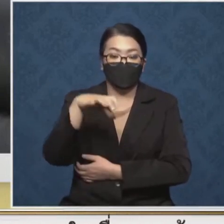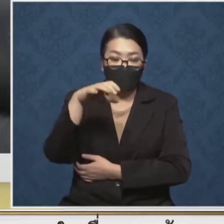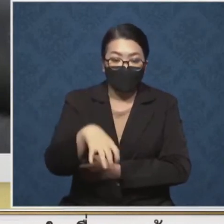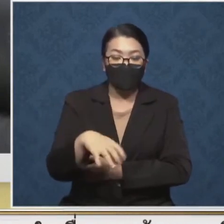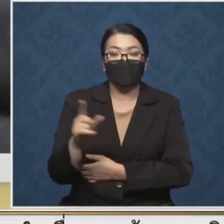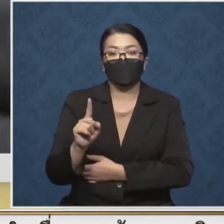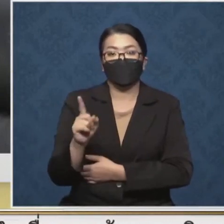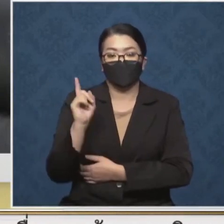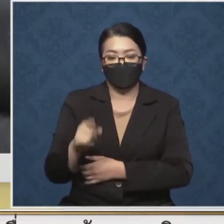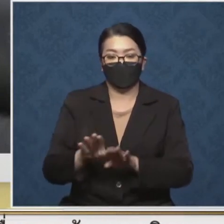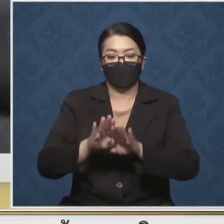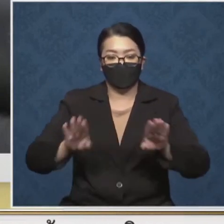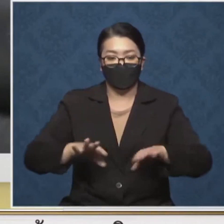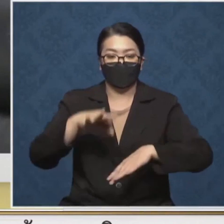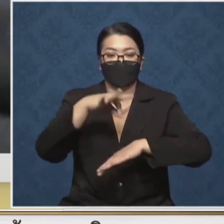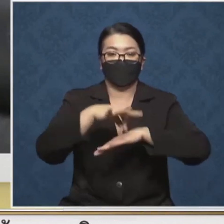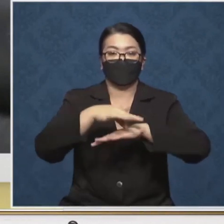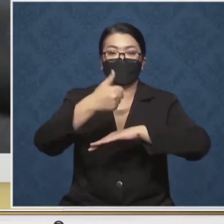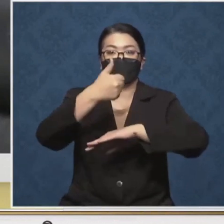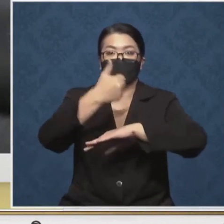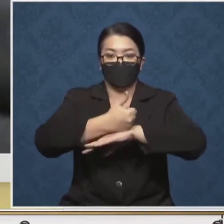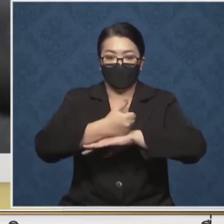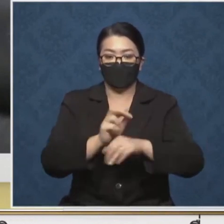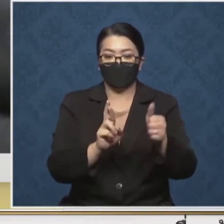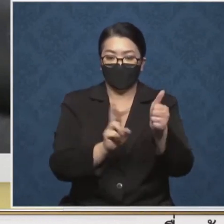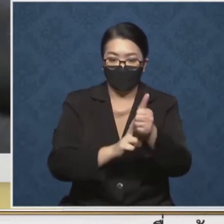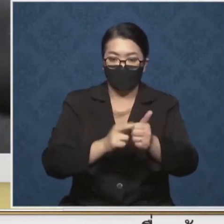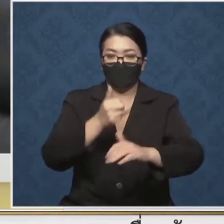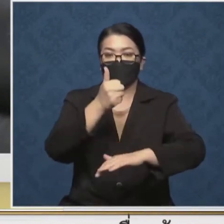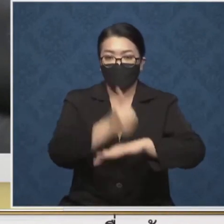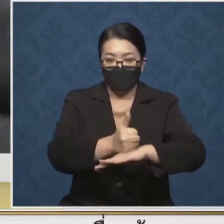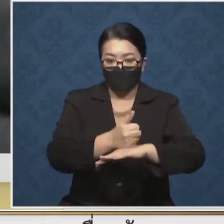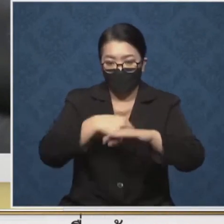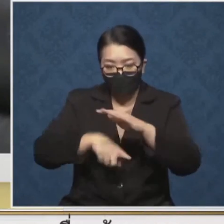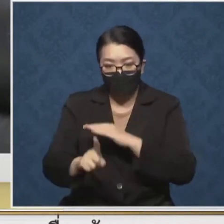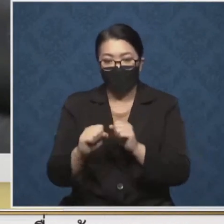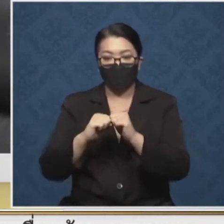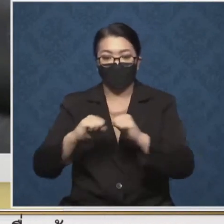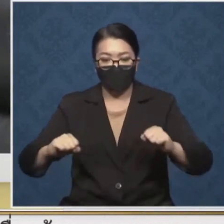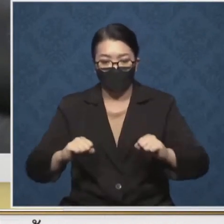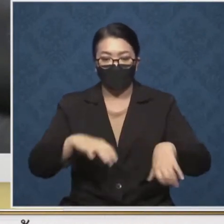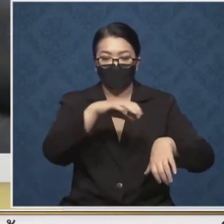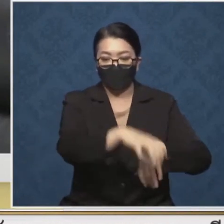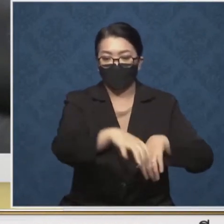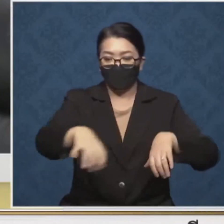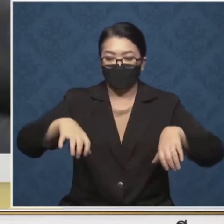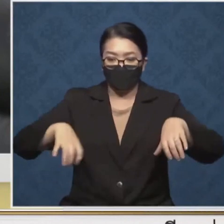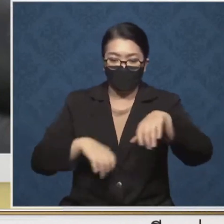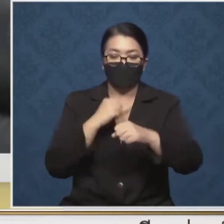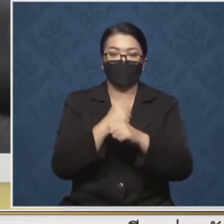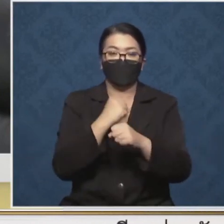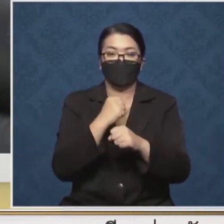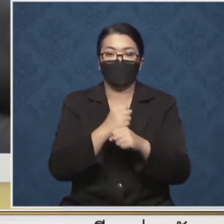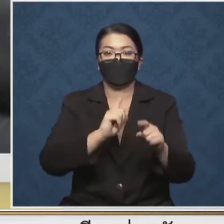ตามมาก็คอการเปิดตำแหน่งอธิปปดีค่ะมีรองอธิปปะดีแล้วก็ยมีการตั้งสำนักและกองงานภายในททำหนา